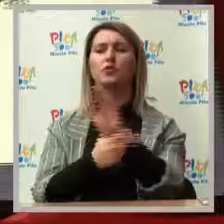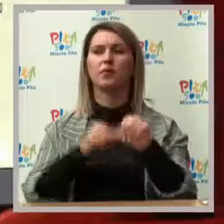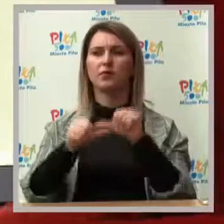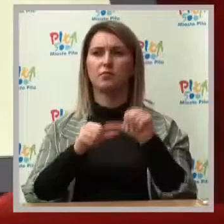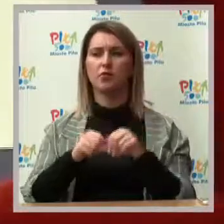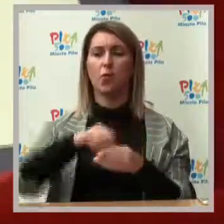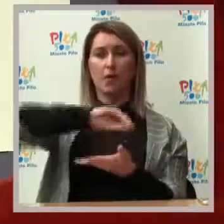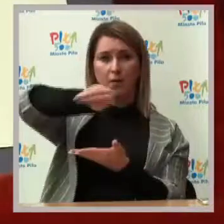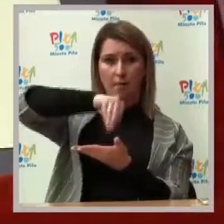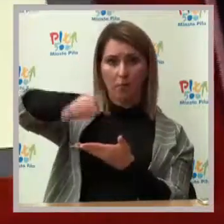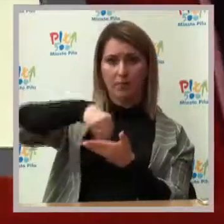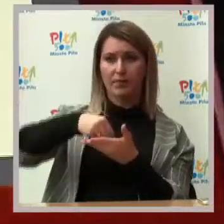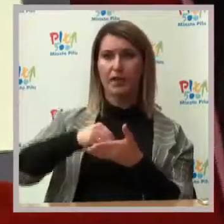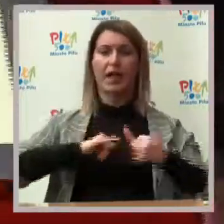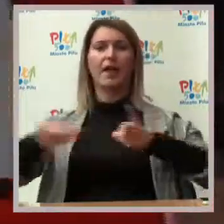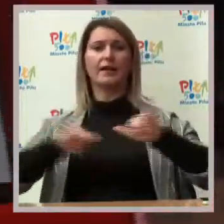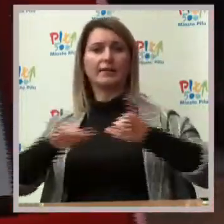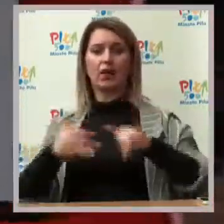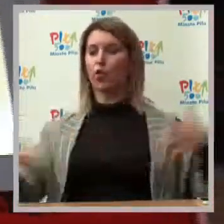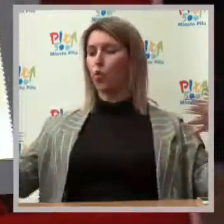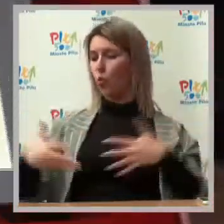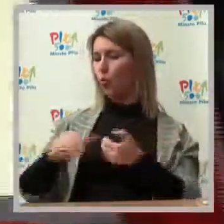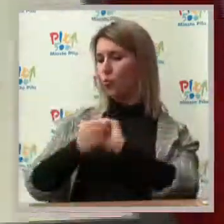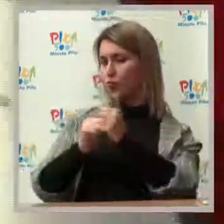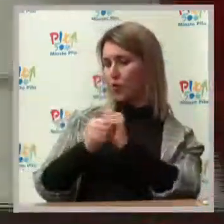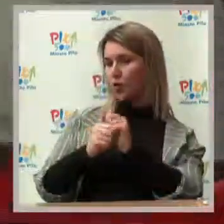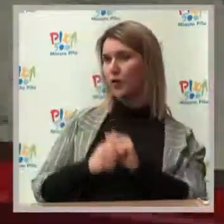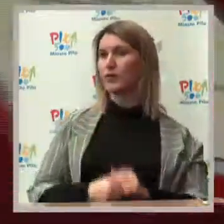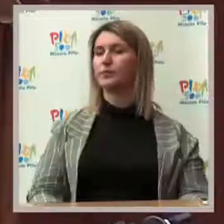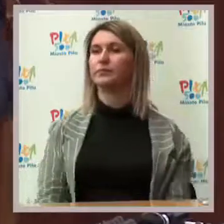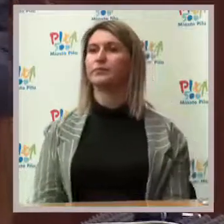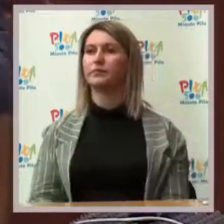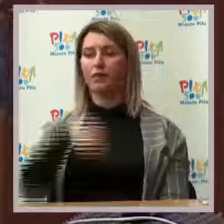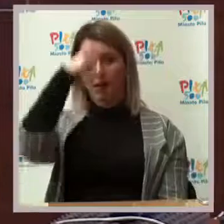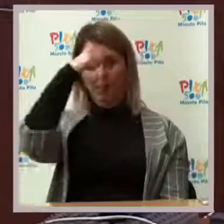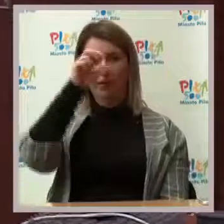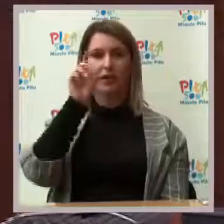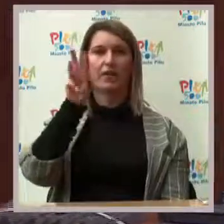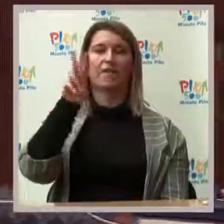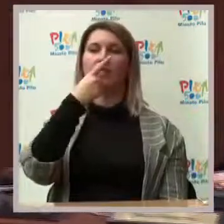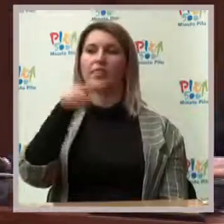2018. Podpisie zarząd klubu sportowego PLKS Gwda Piła.